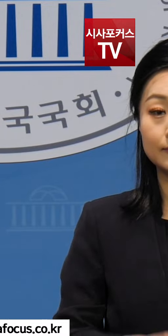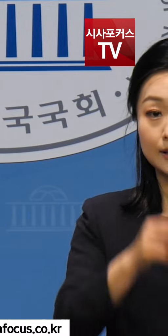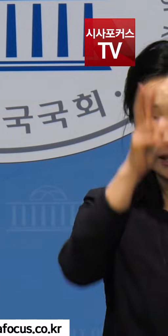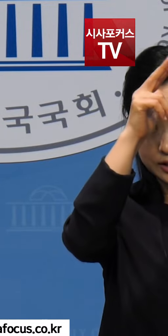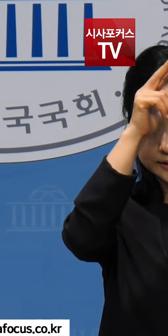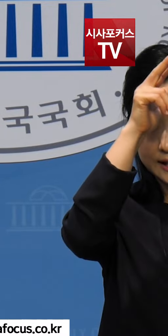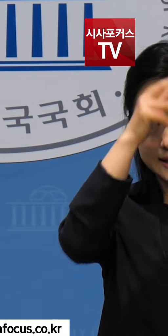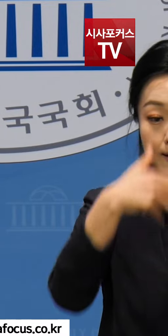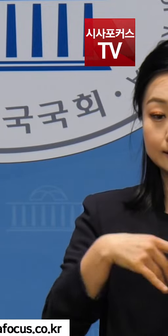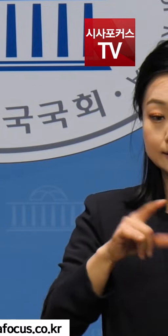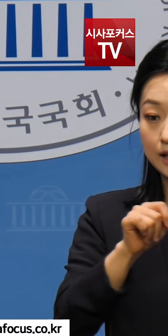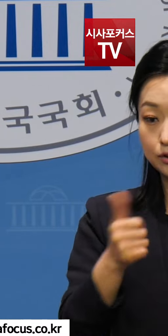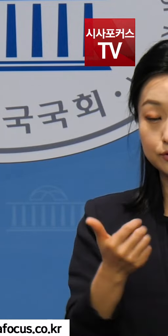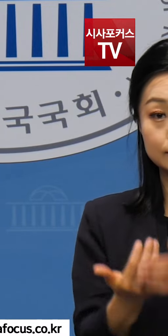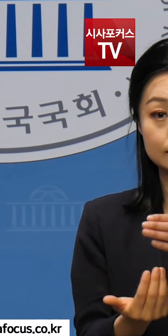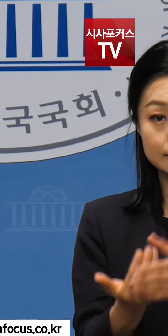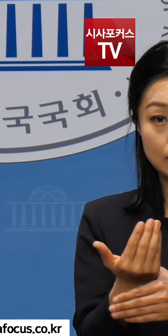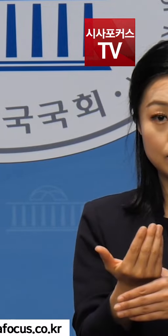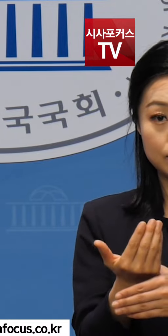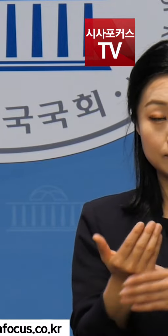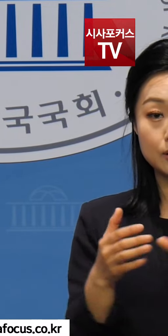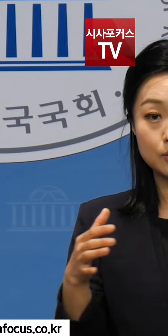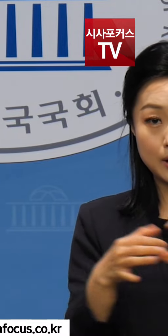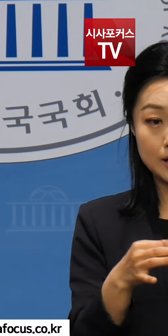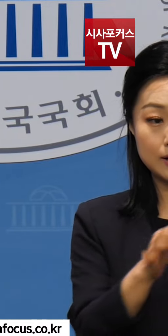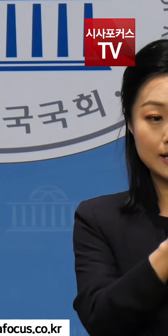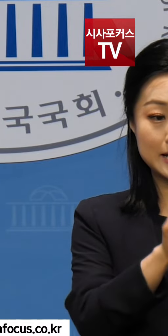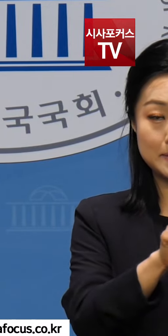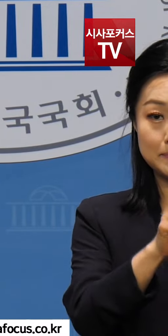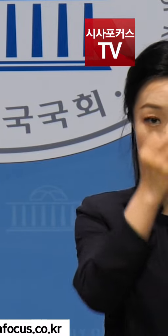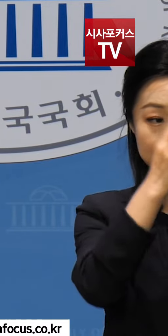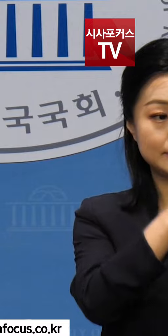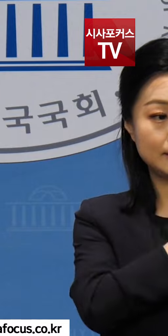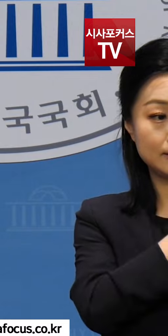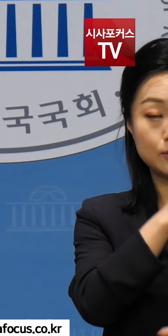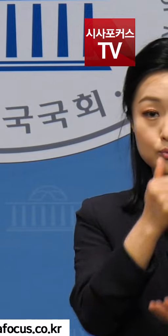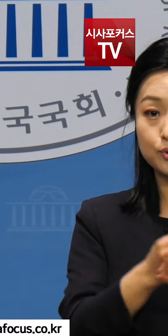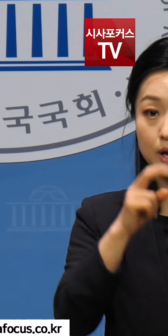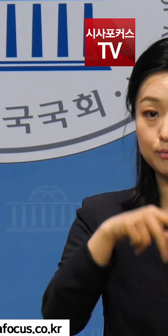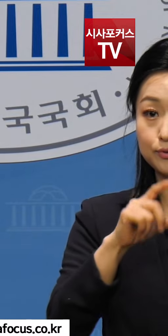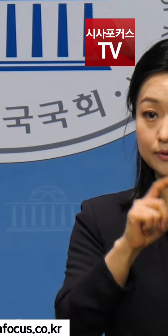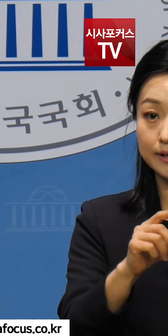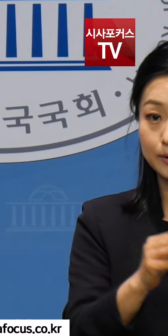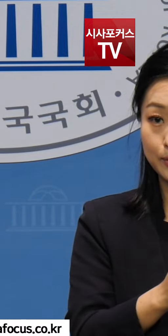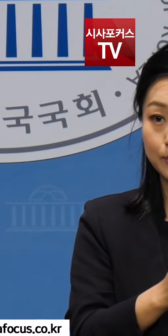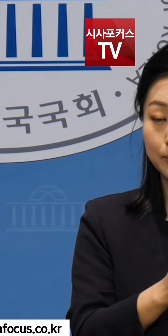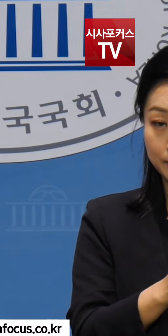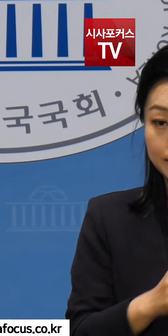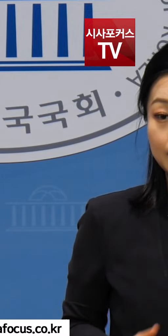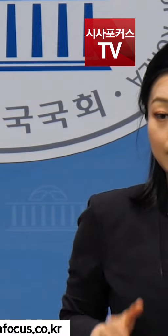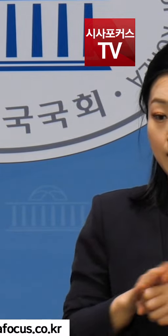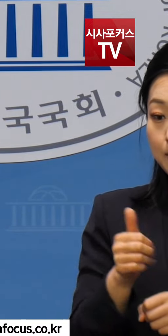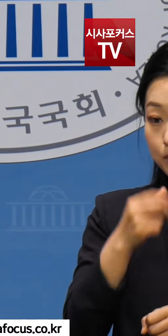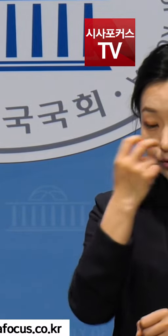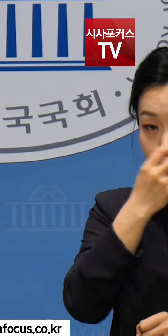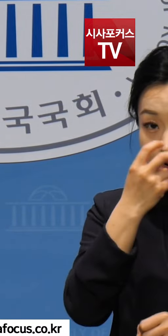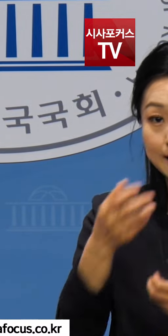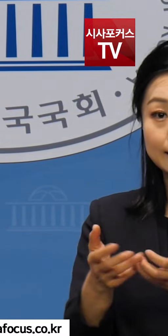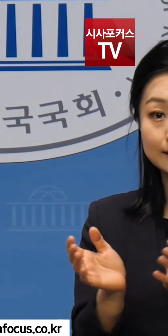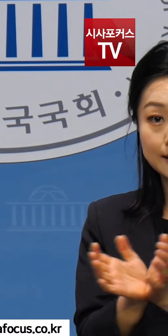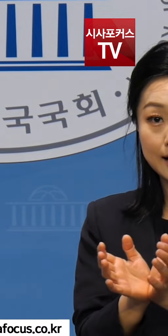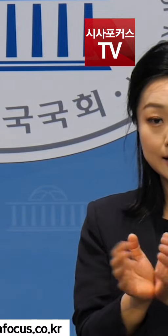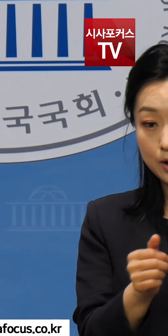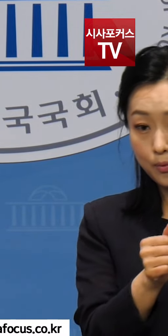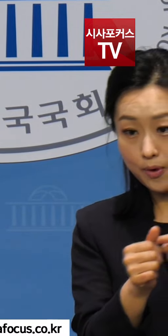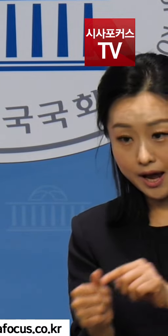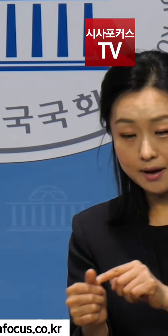경찰이 최혜병 순직 사건의 핵심 인물인 임성근 사단장을 무혐의 처분하고 해병대 수사단에 대한 외압을